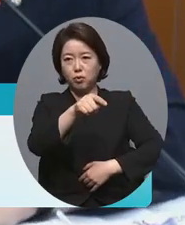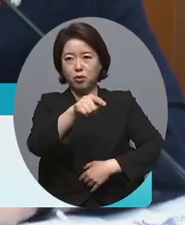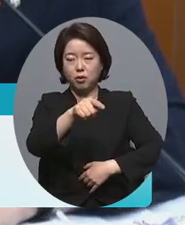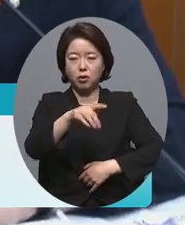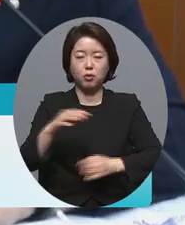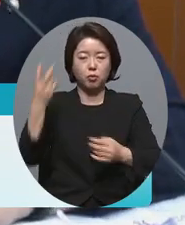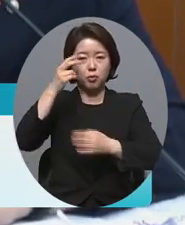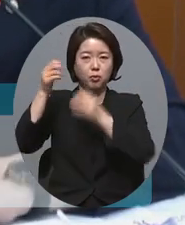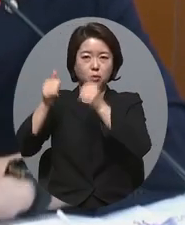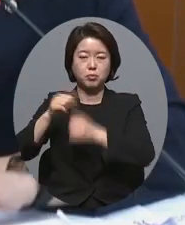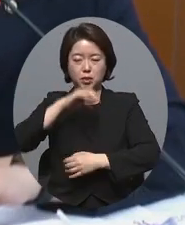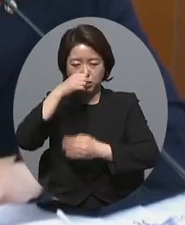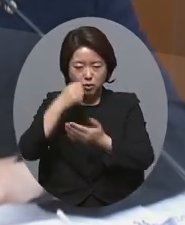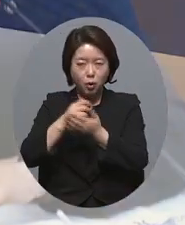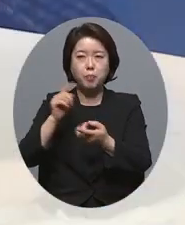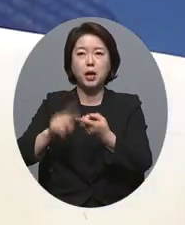생각합니다.